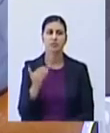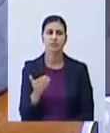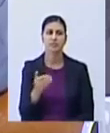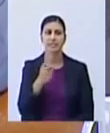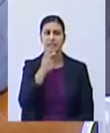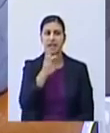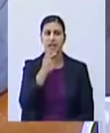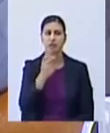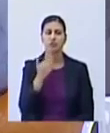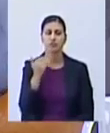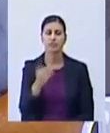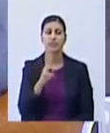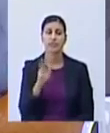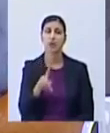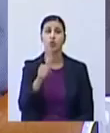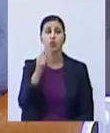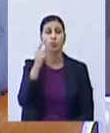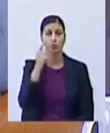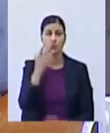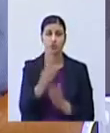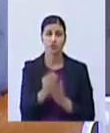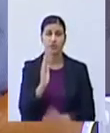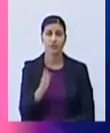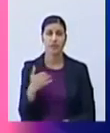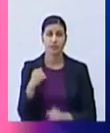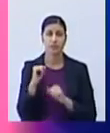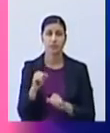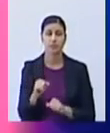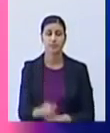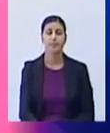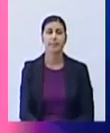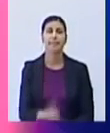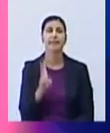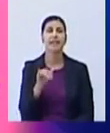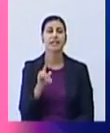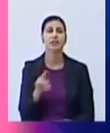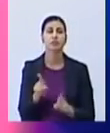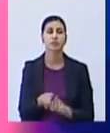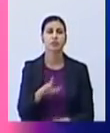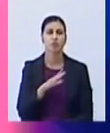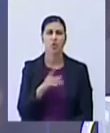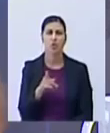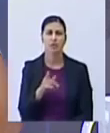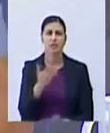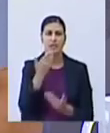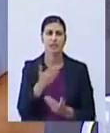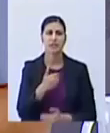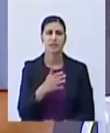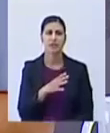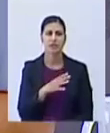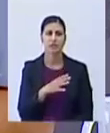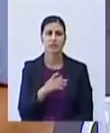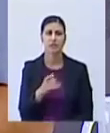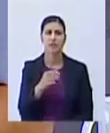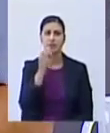მისა სააკაშვილის მხრიდან. თქვენ როგორ ფიქრობთ, ჩვენ ვიქნებით? საკრებულოში რომ დათმობა ატომა ნათელაშვილმა. აუ, ეს მაგა გენიალური კითხვა. მოდი რა